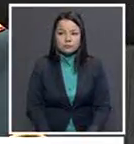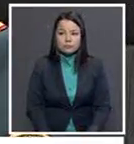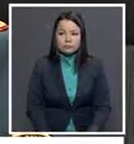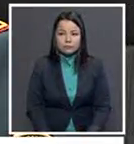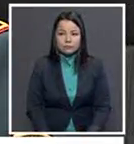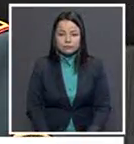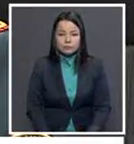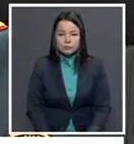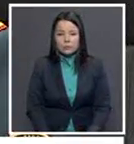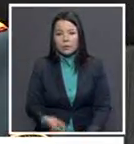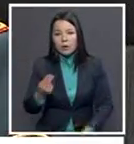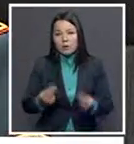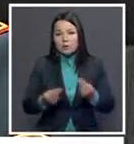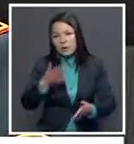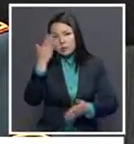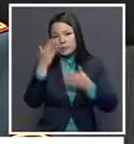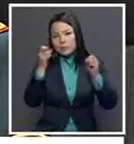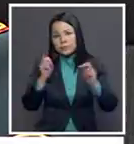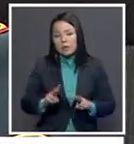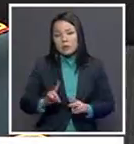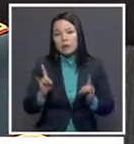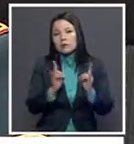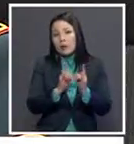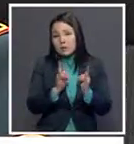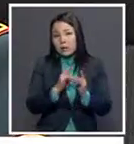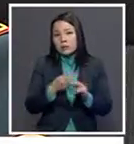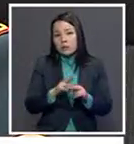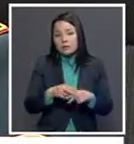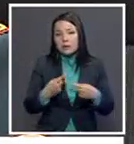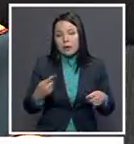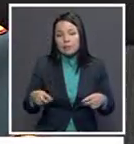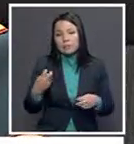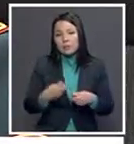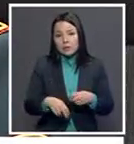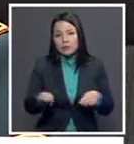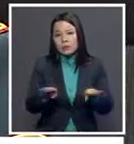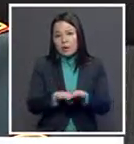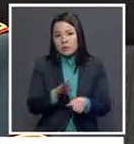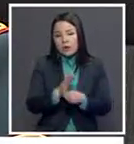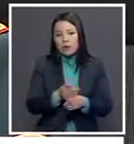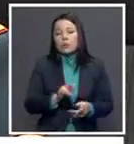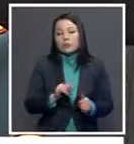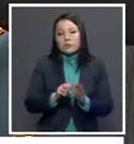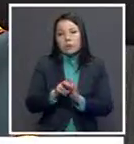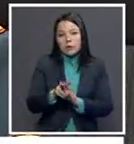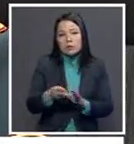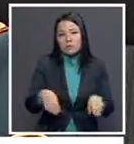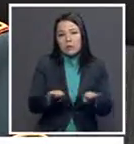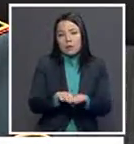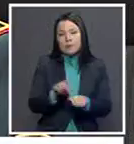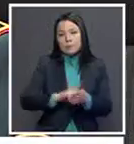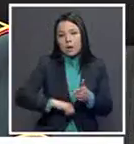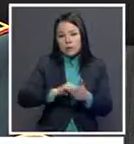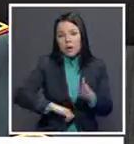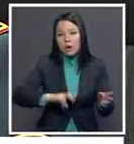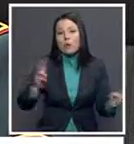выходов. Жалпалғанда ойын-сауық нысандарынан ереже бұзылшылықтардың барлық түрлері анықталды. Бұл эвакуациялық шығу есігінің жабық болуы, өрт